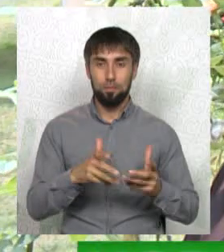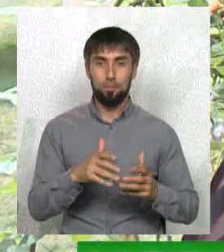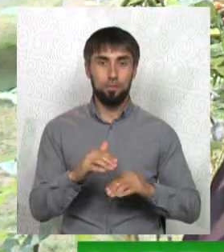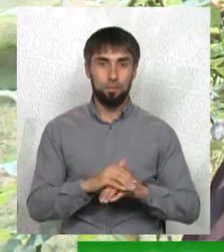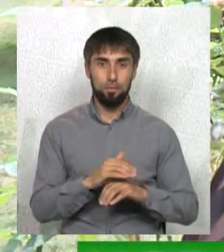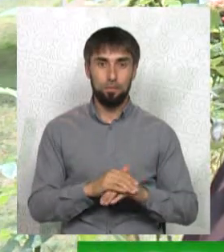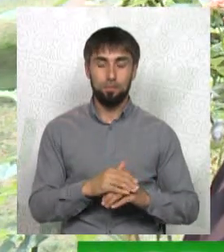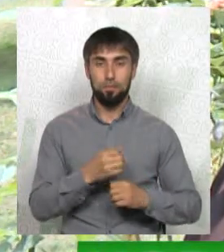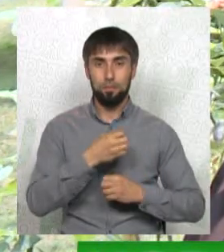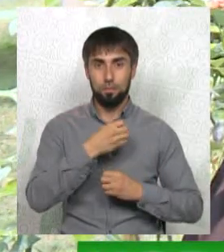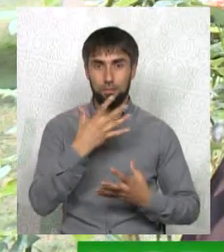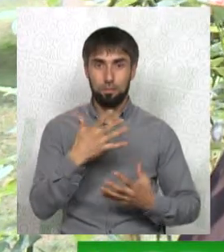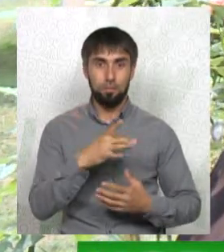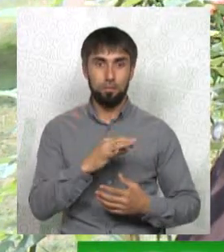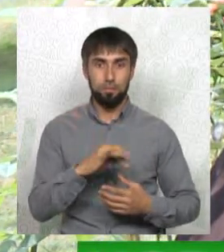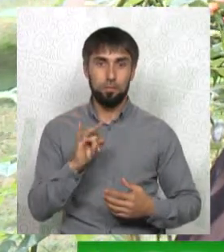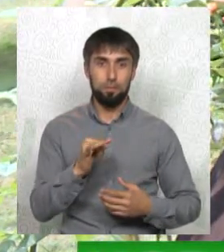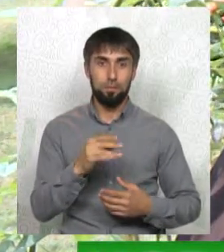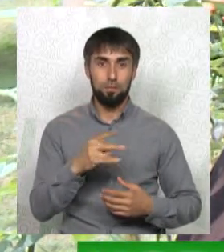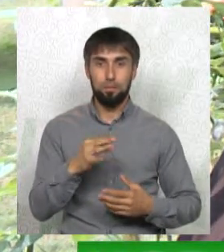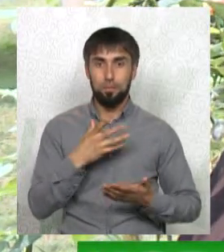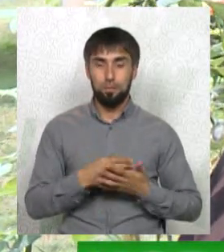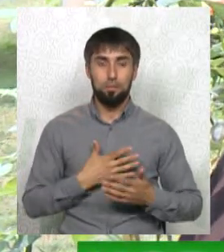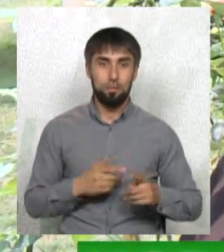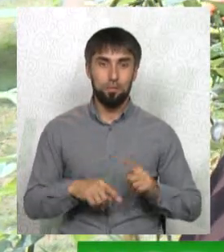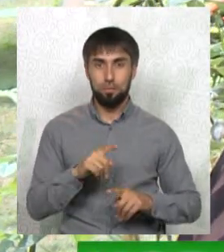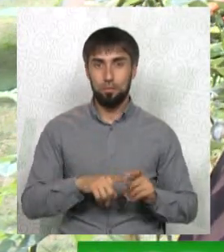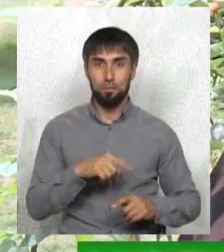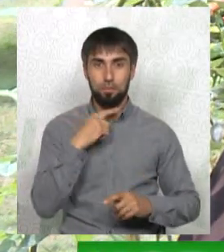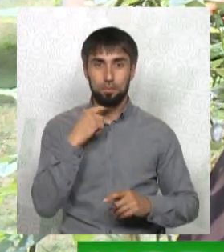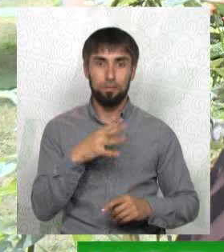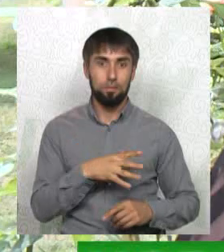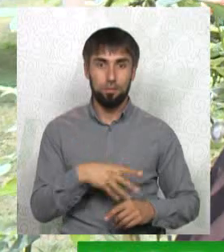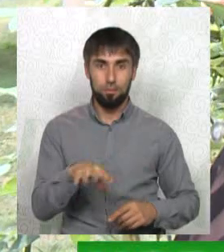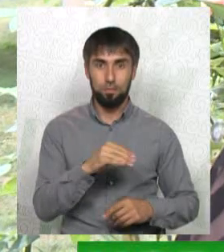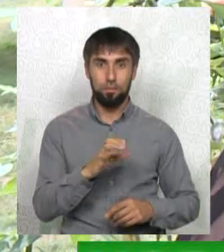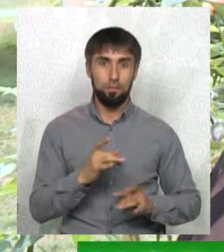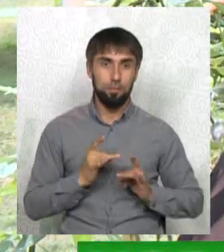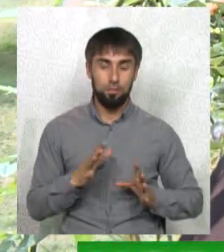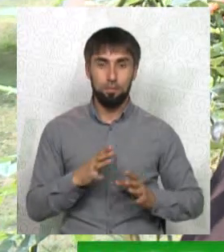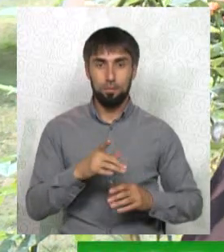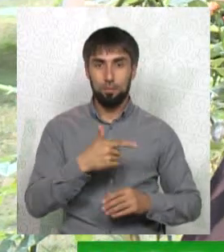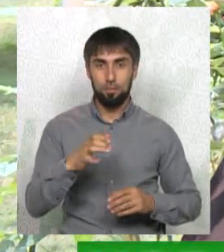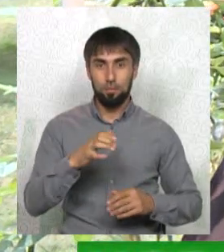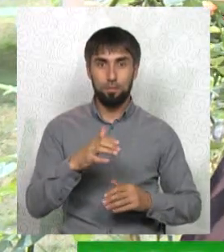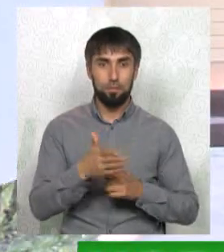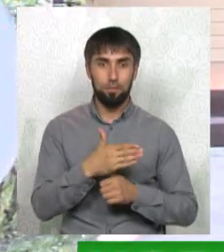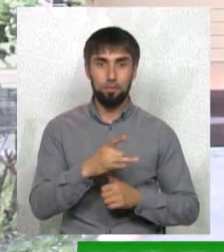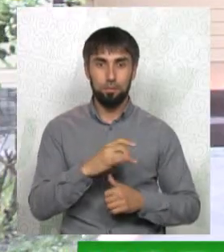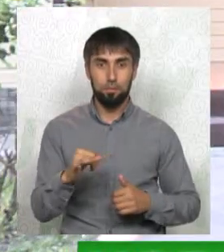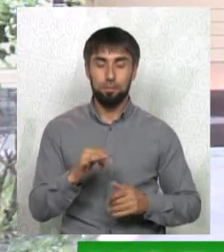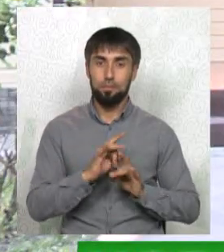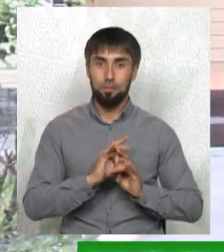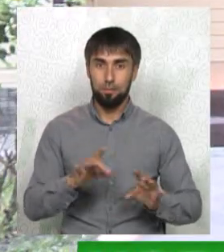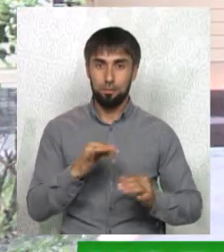добра, процветания России и, конечно, нашей родной Ингушетии. Всех с праздником государственного флага России.